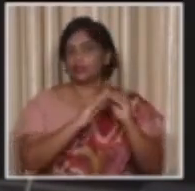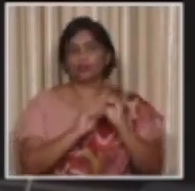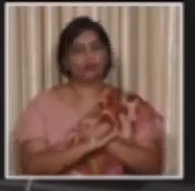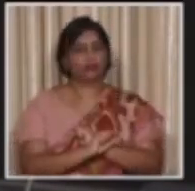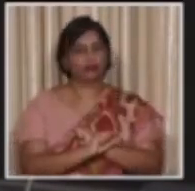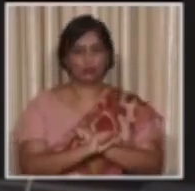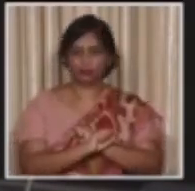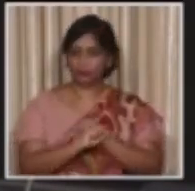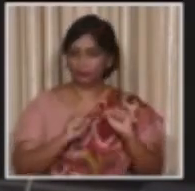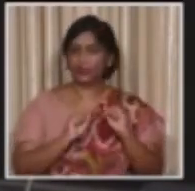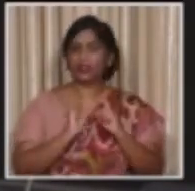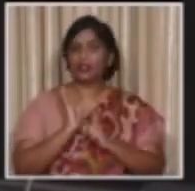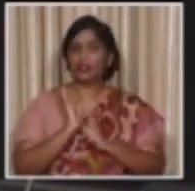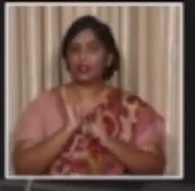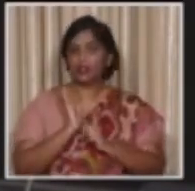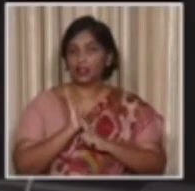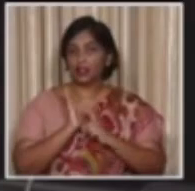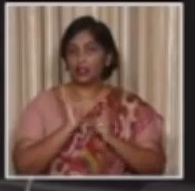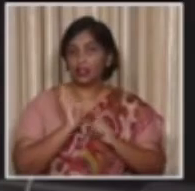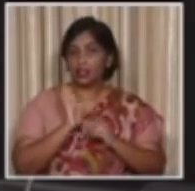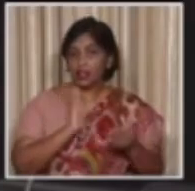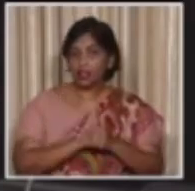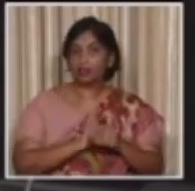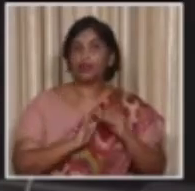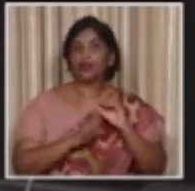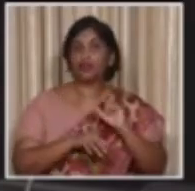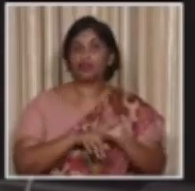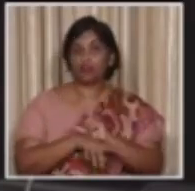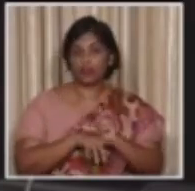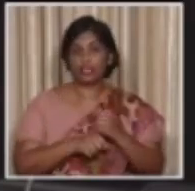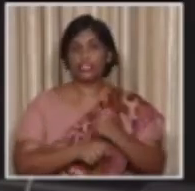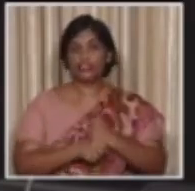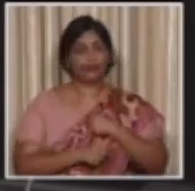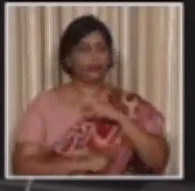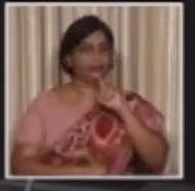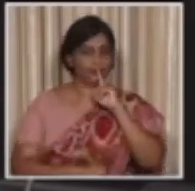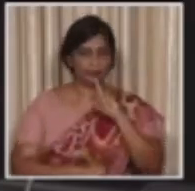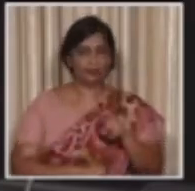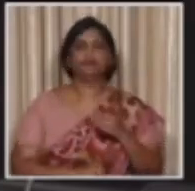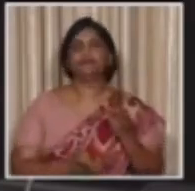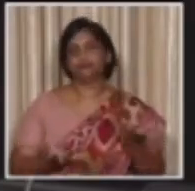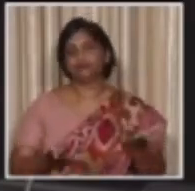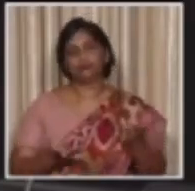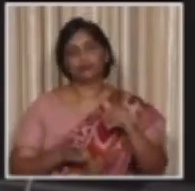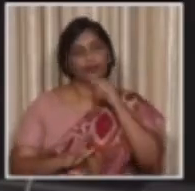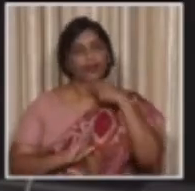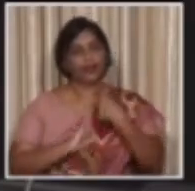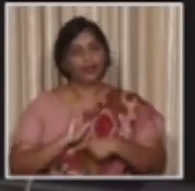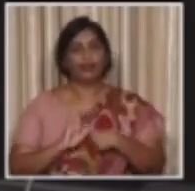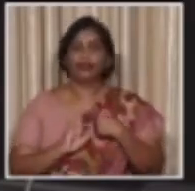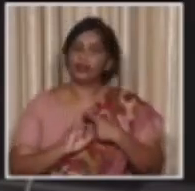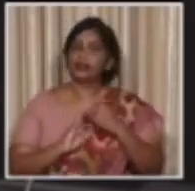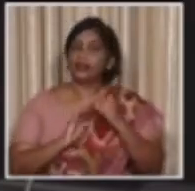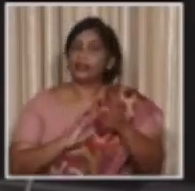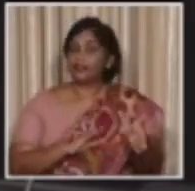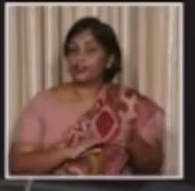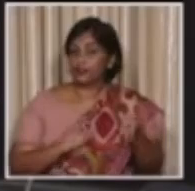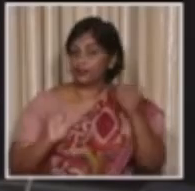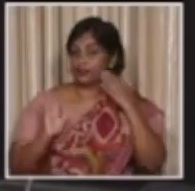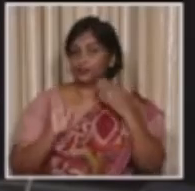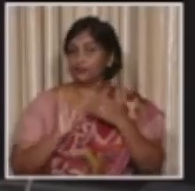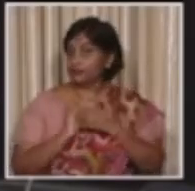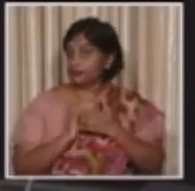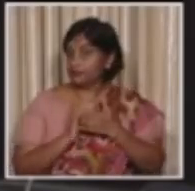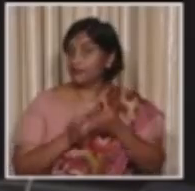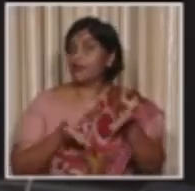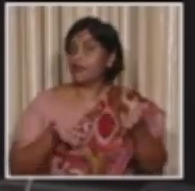බව කම්කරු කොමසාරිස් ජෙනරාල් විසින් දක්වා ඇත. මේක තමයි ලංකාවේ ගෘහ සේවයේ සම්බන්ධයෙන්